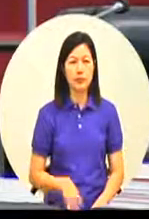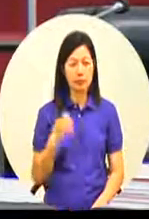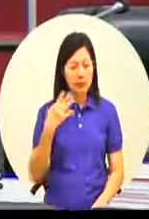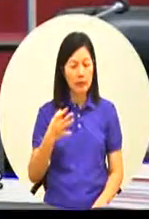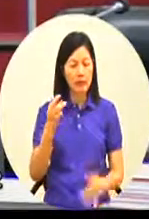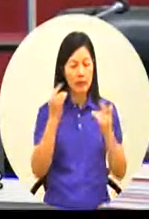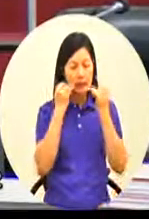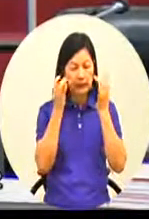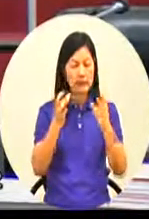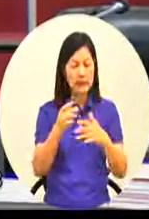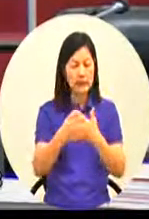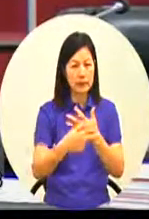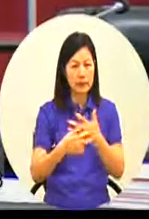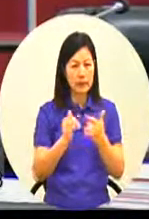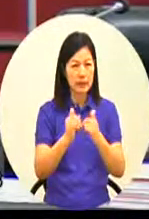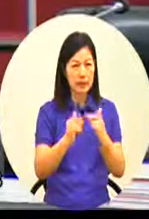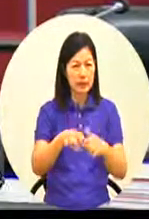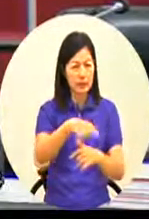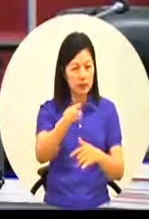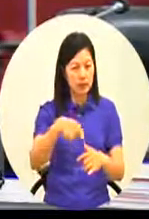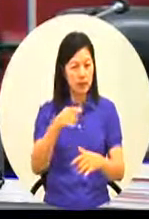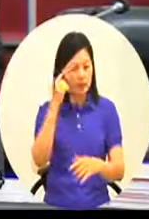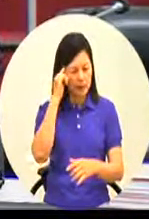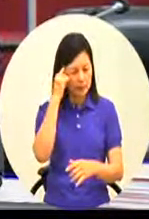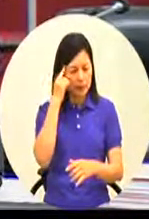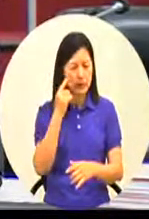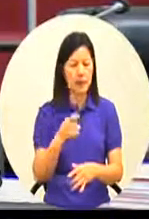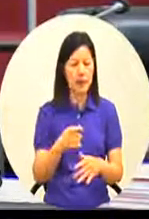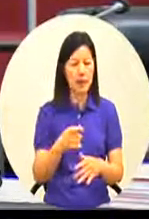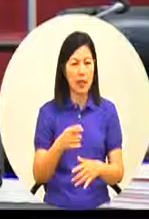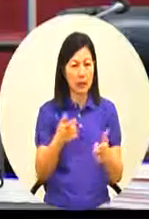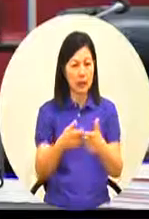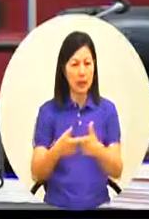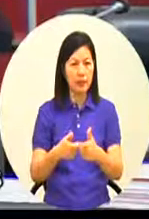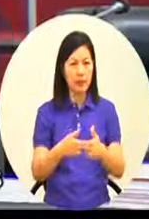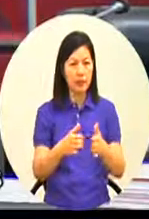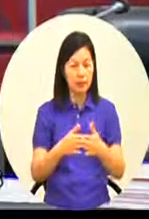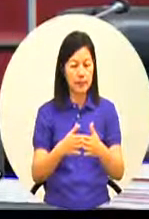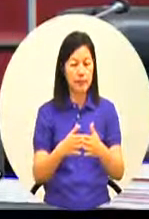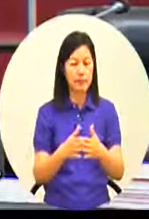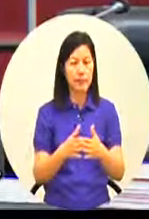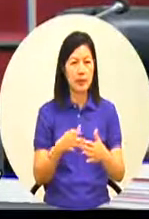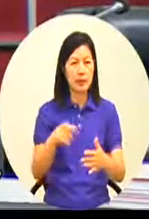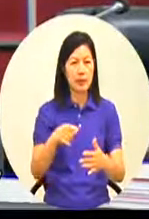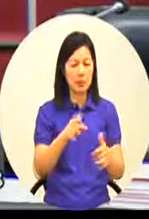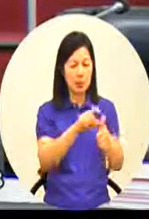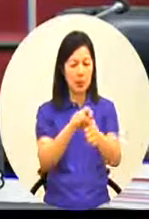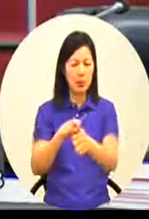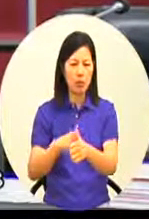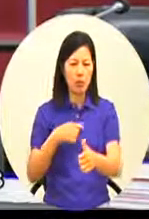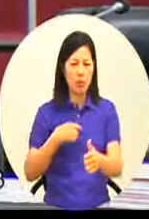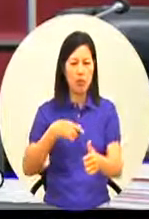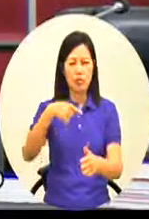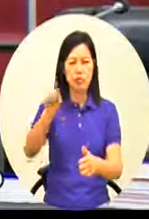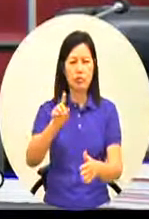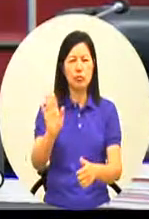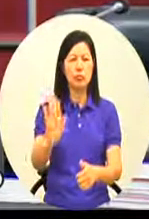考这个问卷的调整，我觉得。你们这样的题目换作我也不要去啊。